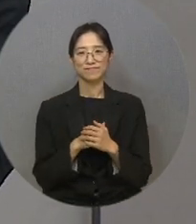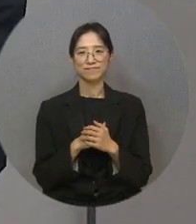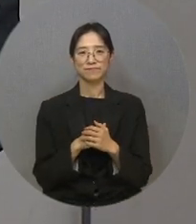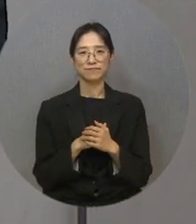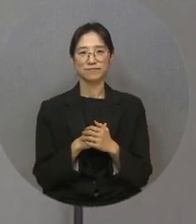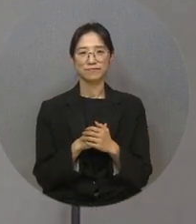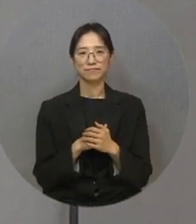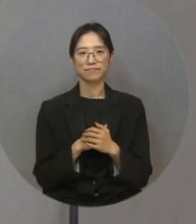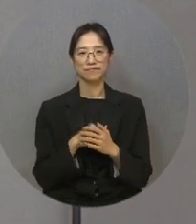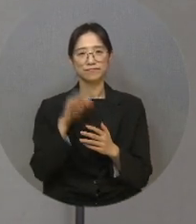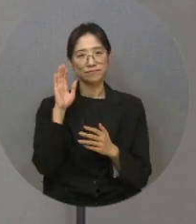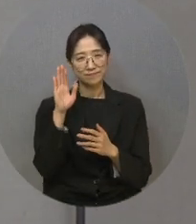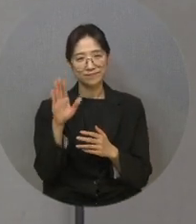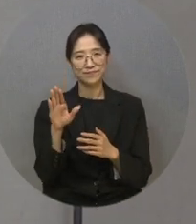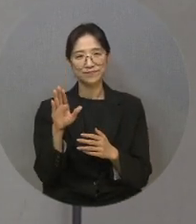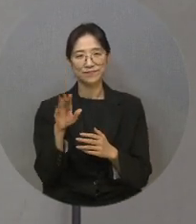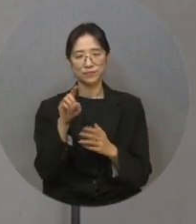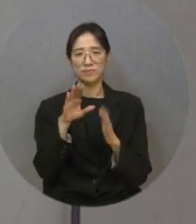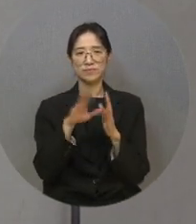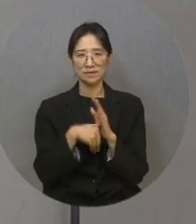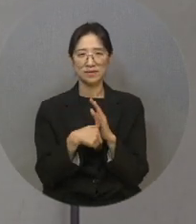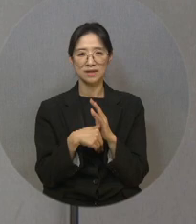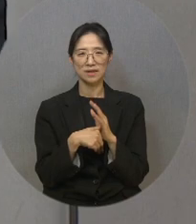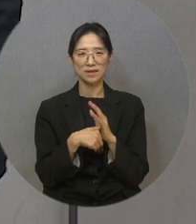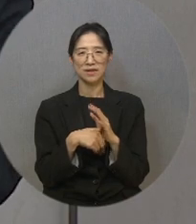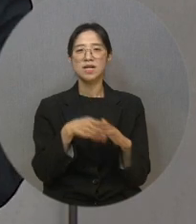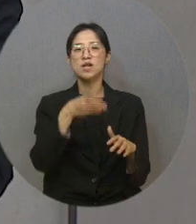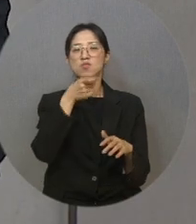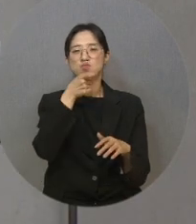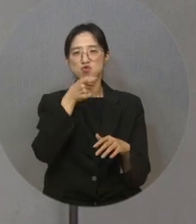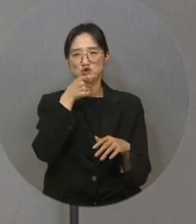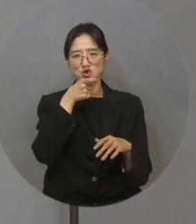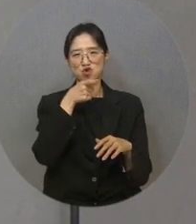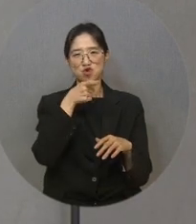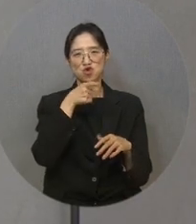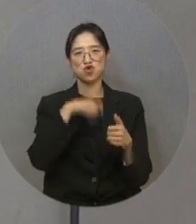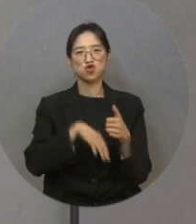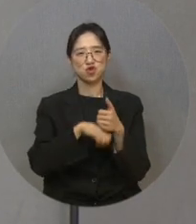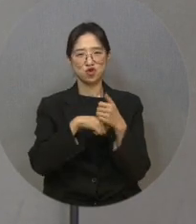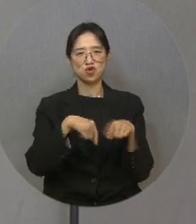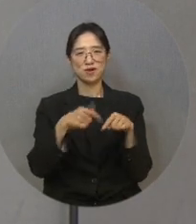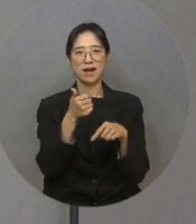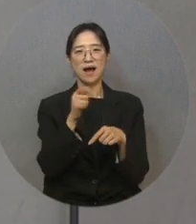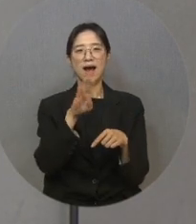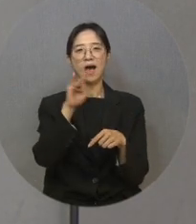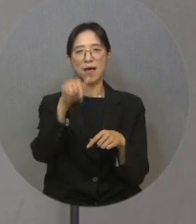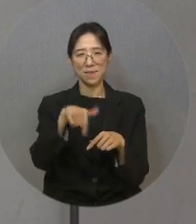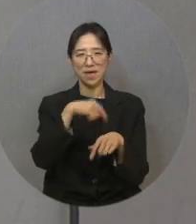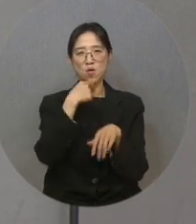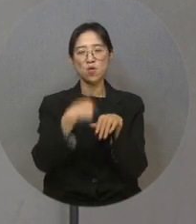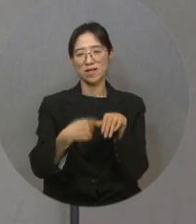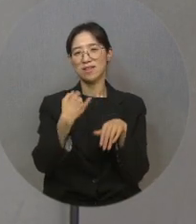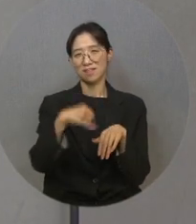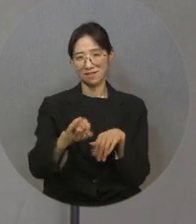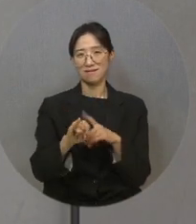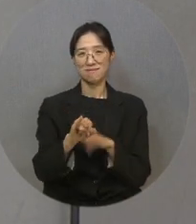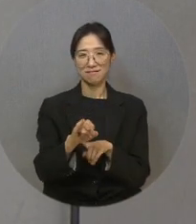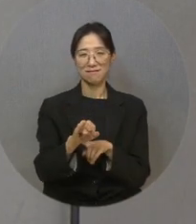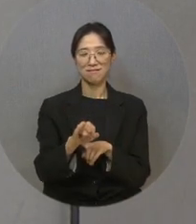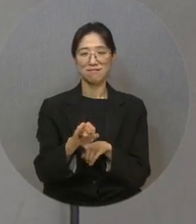그래서 여기에 보면 이제 그 당시에는 보면 보통 물을 다스리는 우리가 하백의 족장의 딸